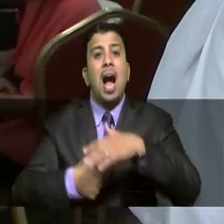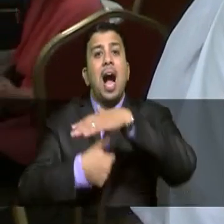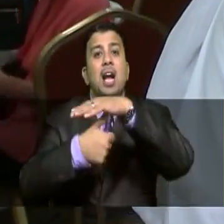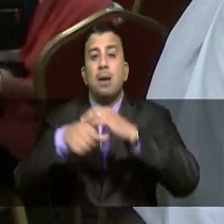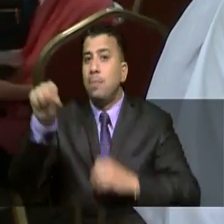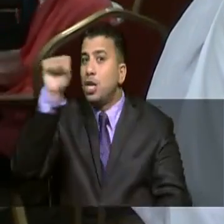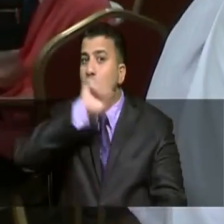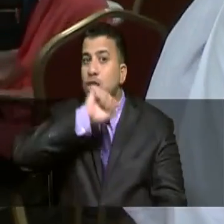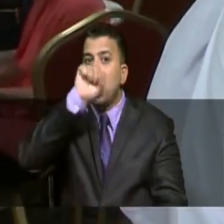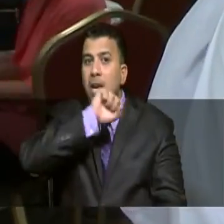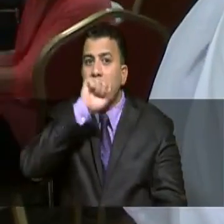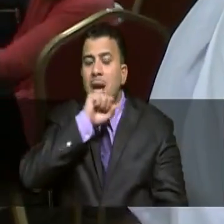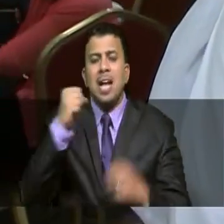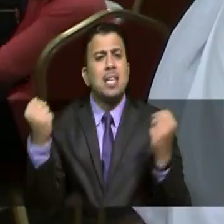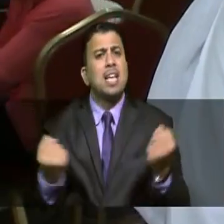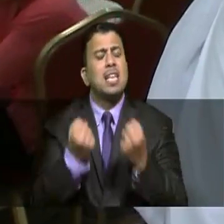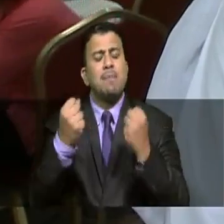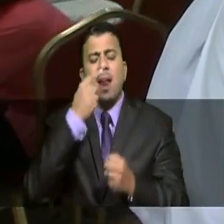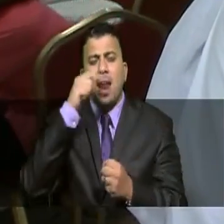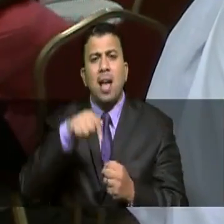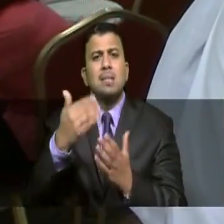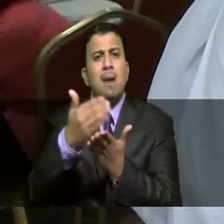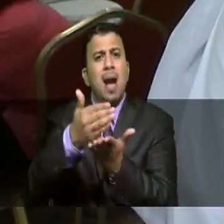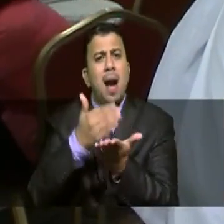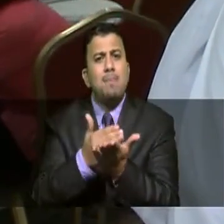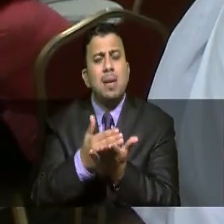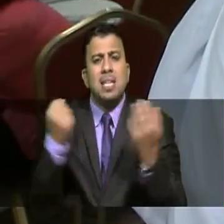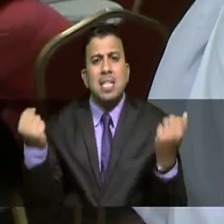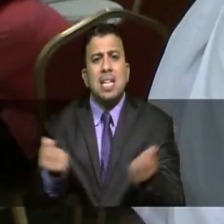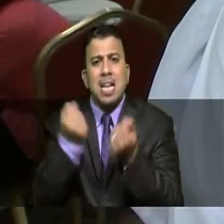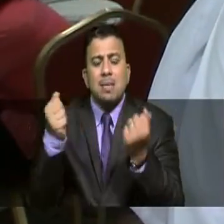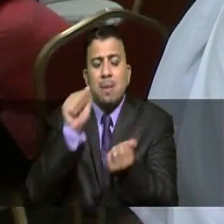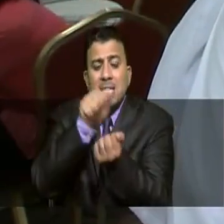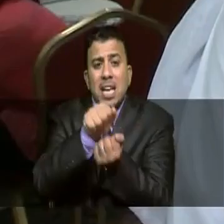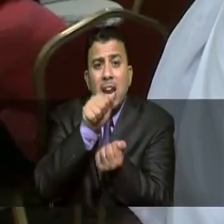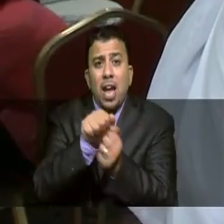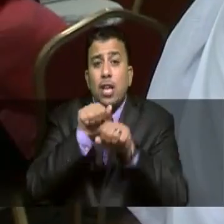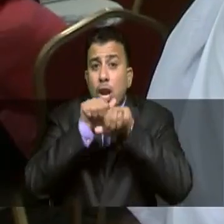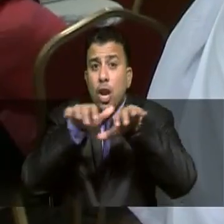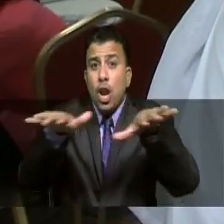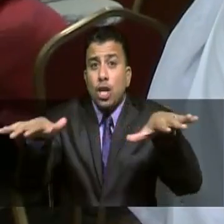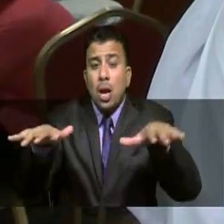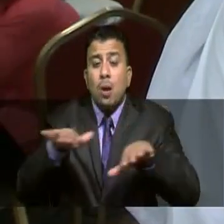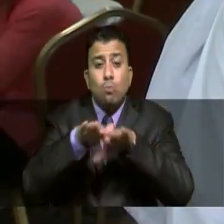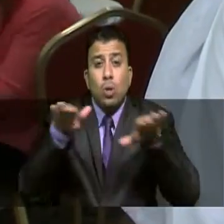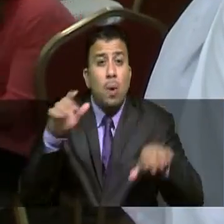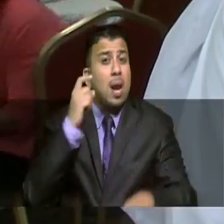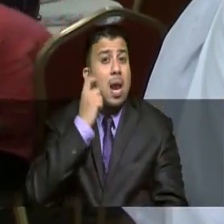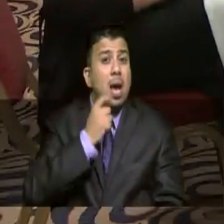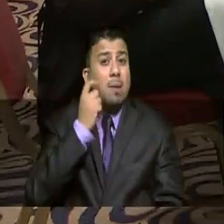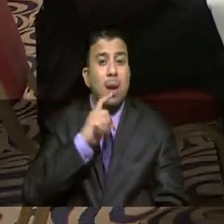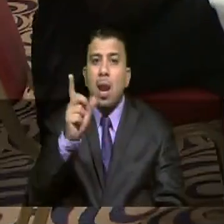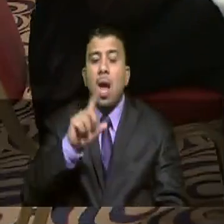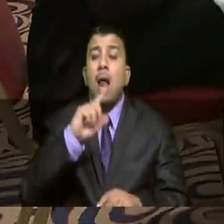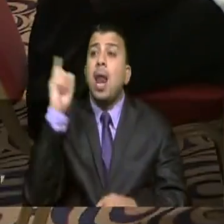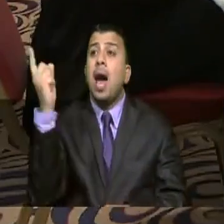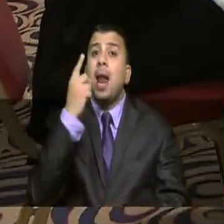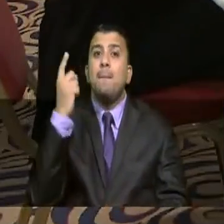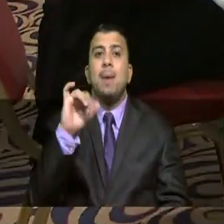الشارقة بتنظيم دورات للناشرين للارتقاء بصناعة النشر، ليس فقط على مستوى الإمارات وإنما على مستوى العالم